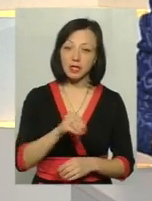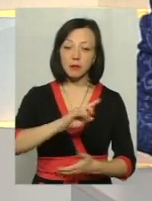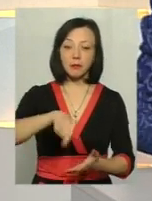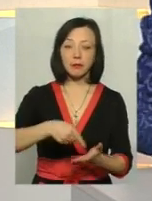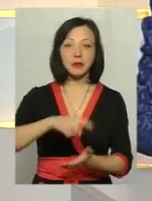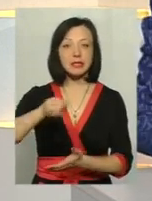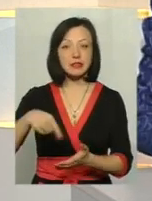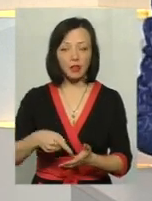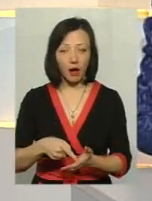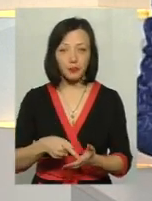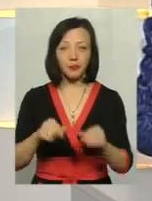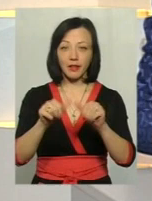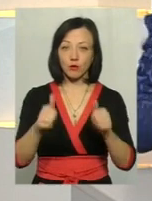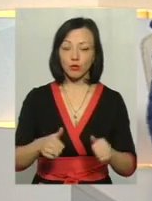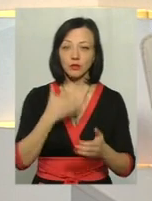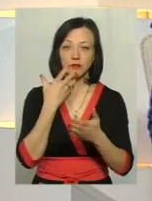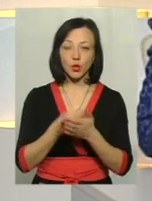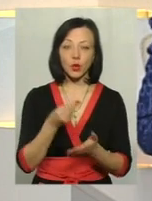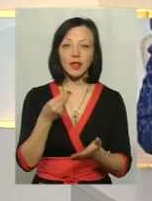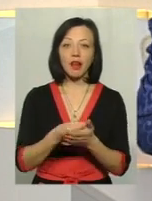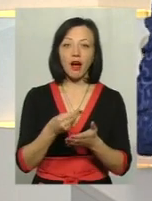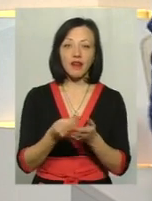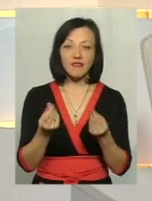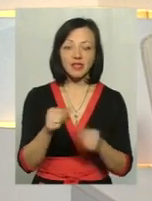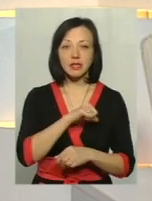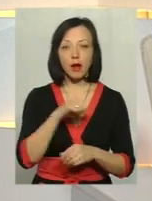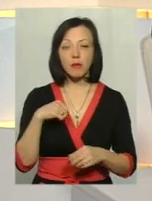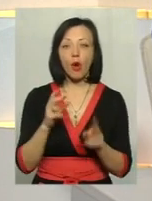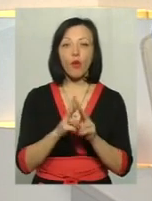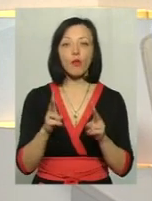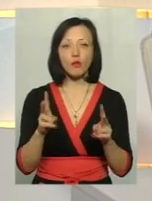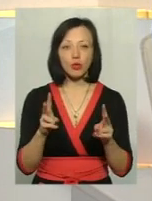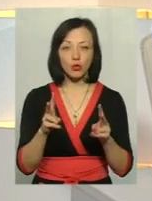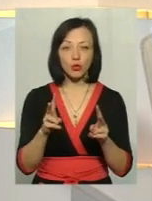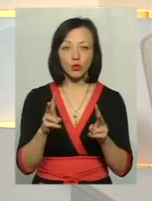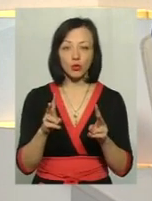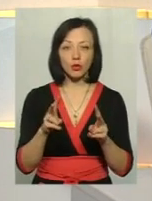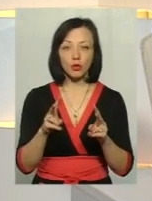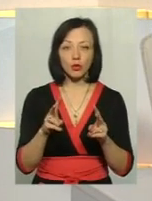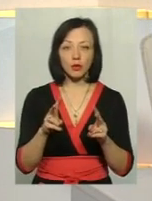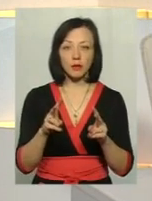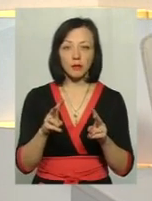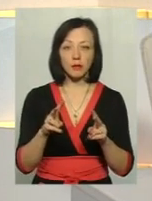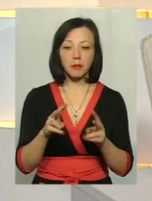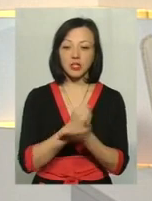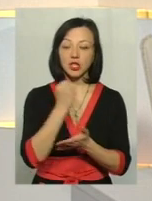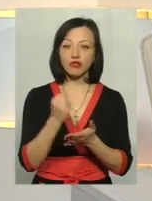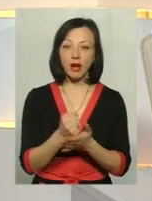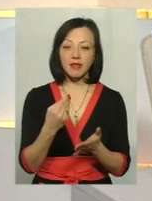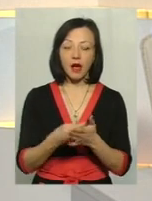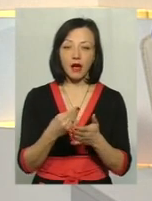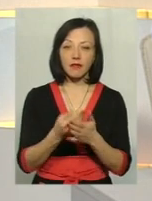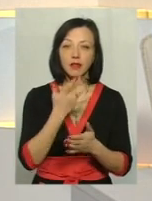міста формують свої тарифи самі? Кому призначають отой тариф Національна комісія з